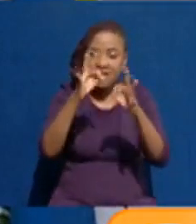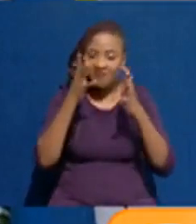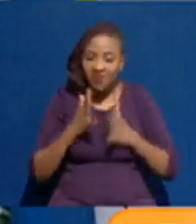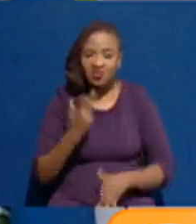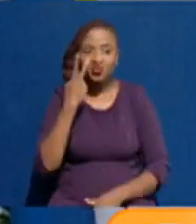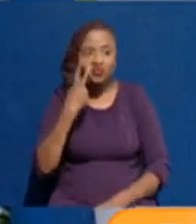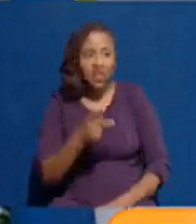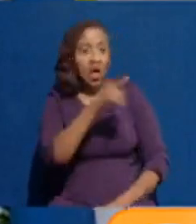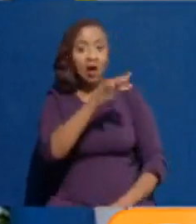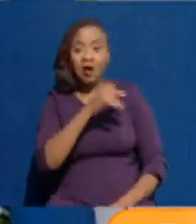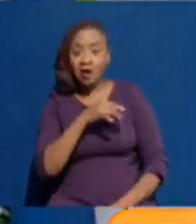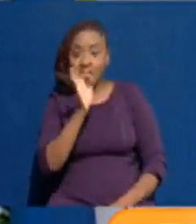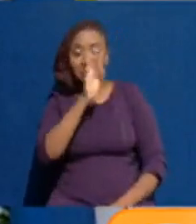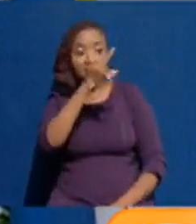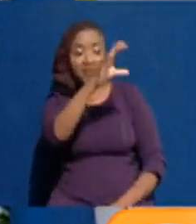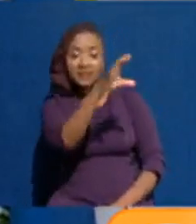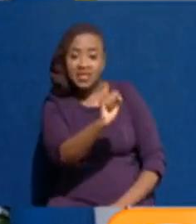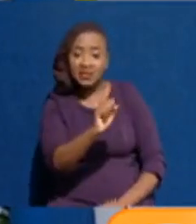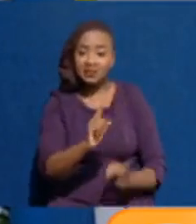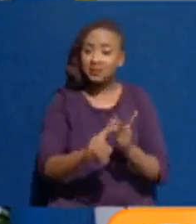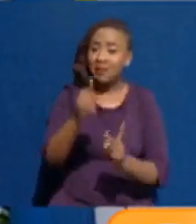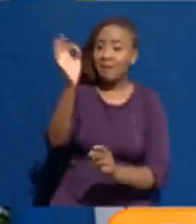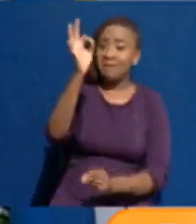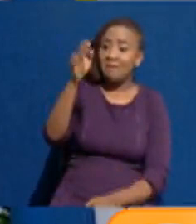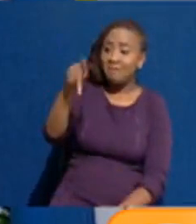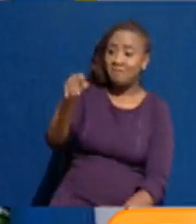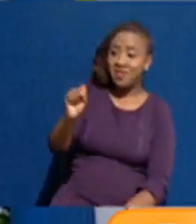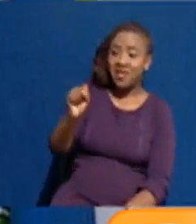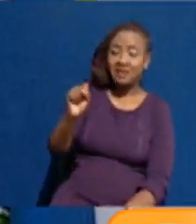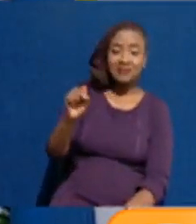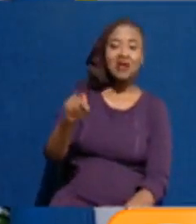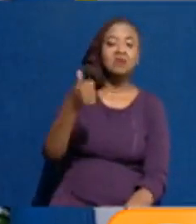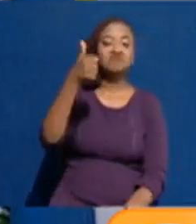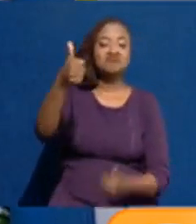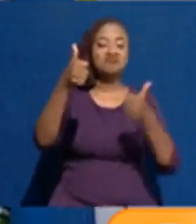wakimuona katibu, ina uzito zaidi kuliko kumuona tu chifu wa area kwako.